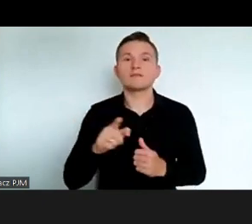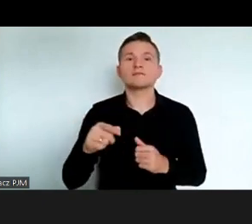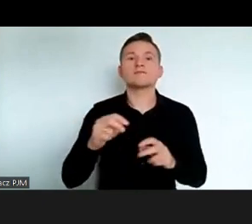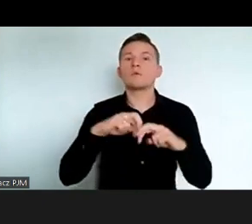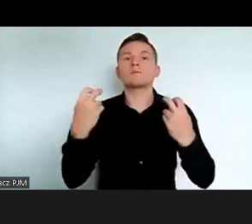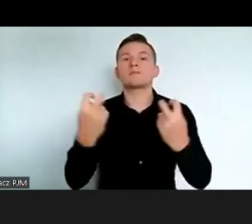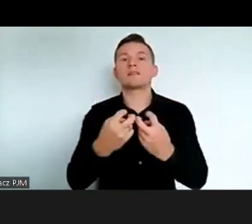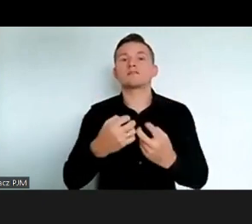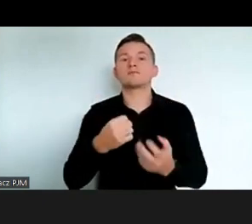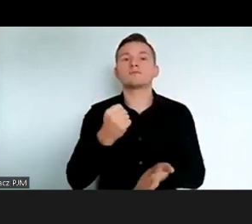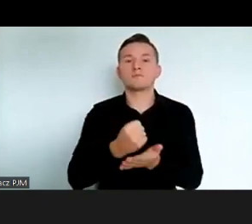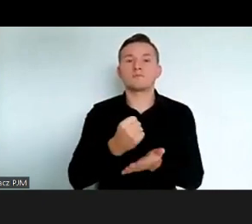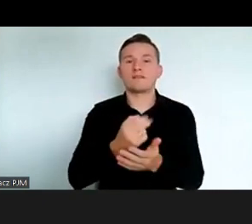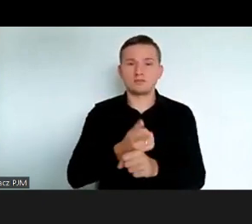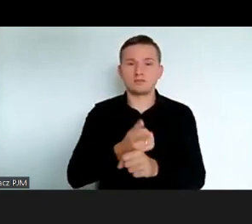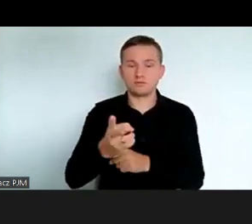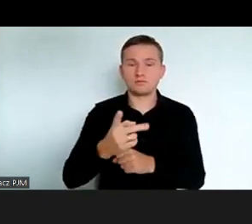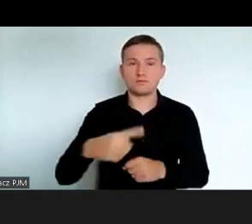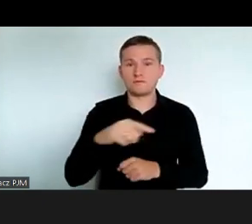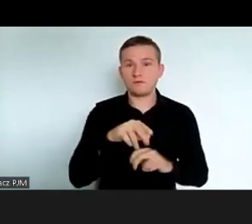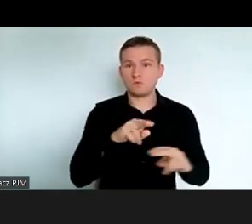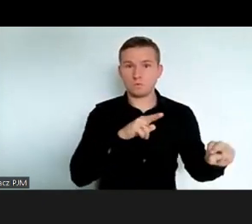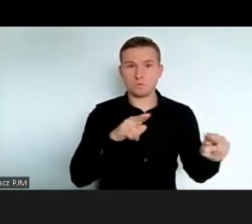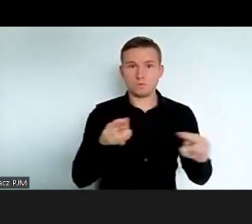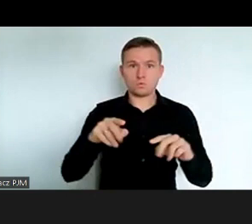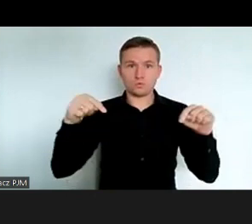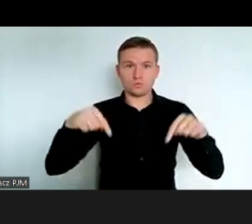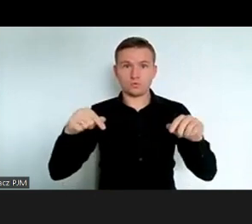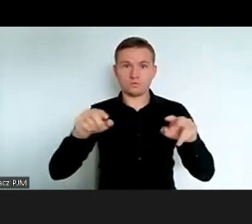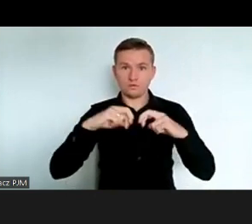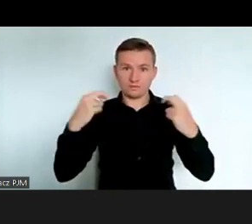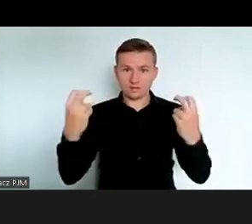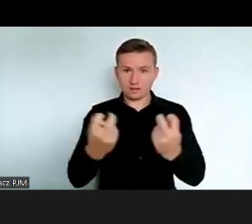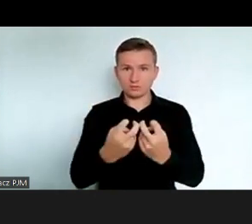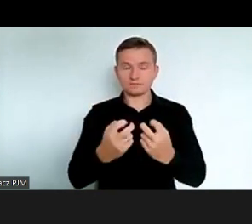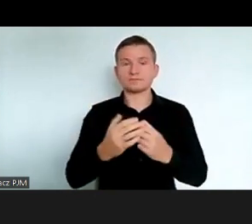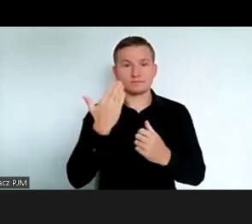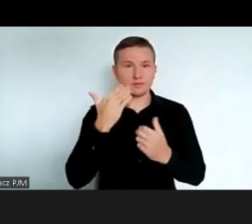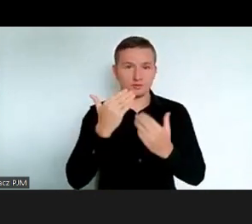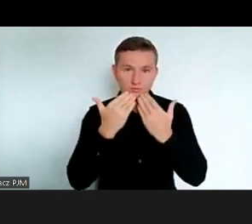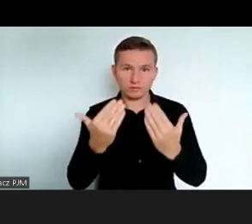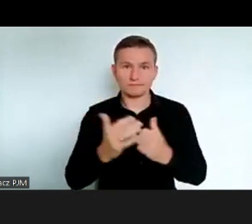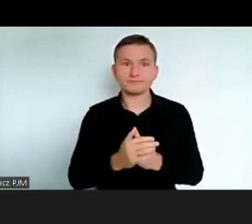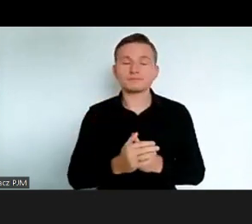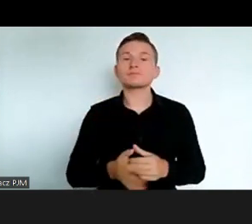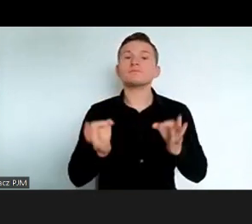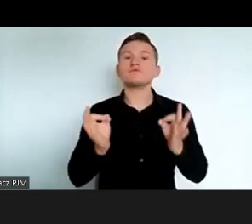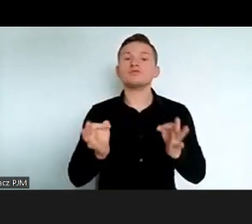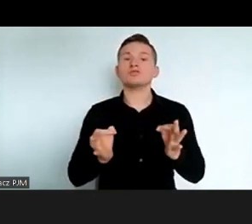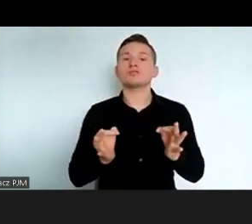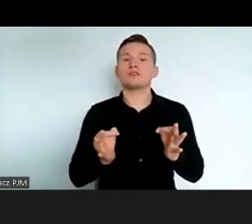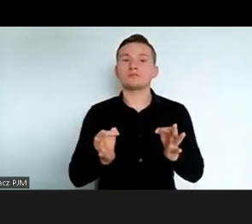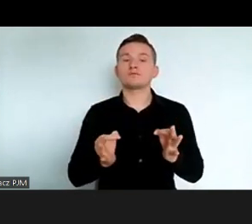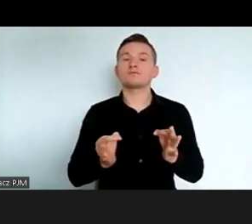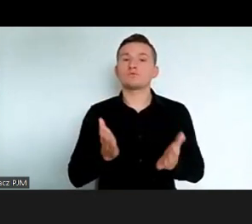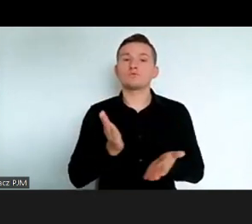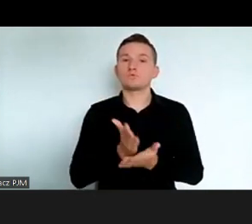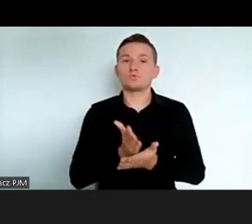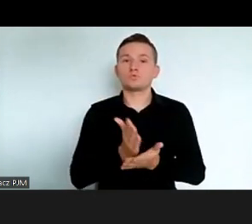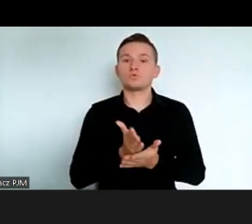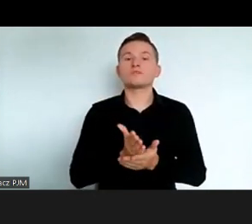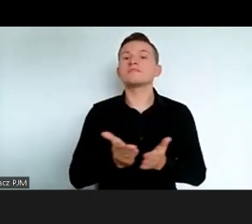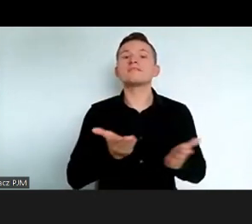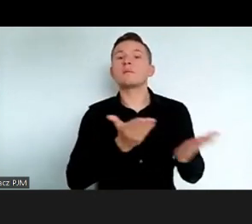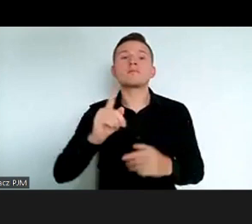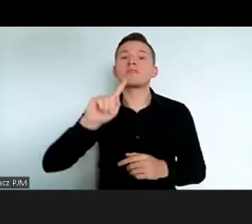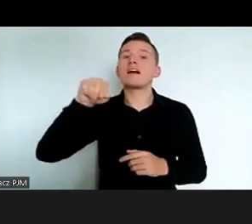za to, że uczestniczyli Państwo w dzisiejszym webinarium. Już dzisiaj zapraszam też na kolejne webinarium,